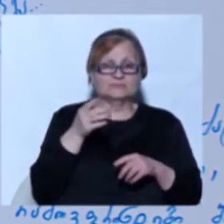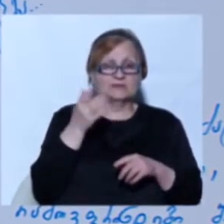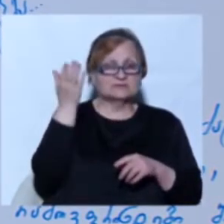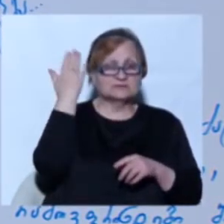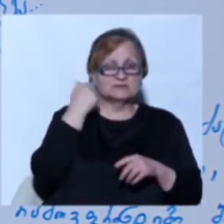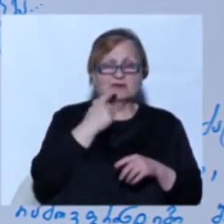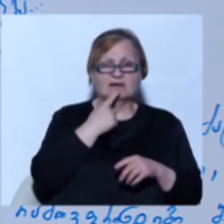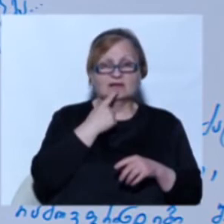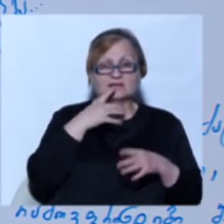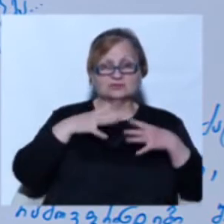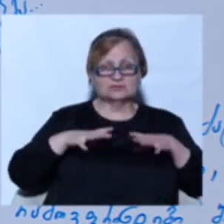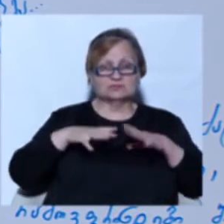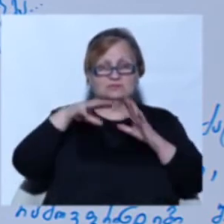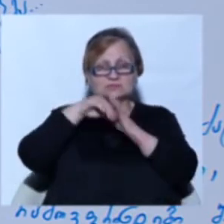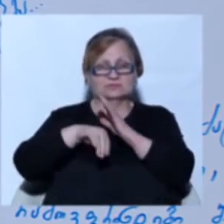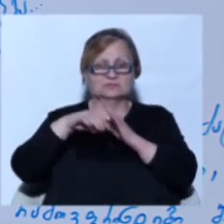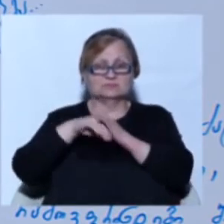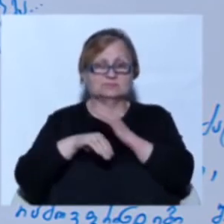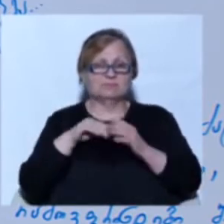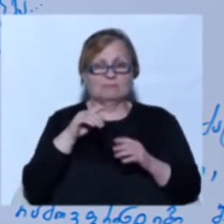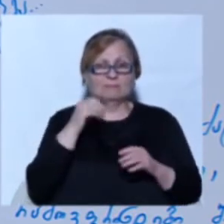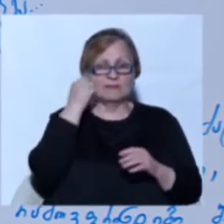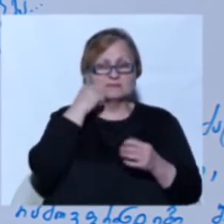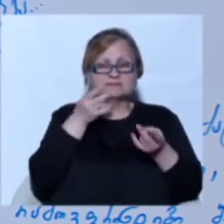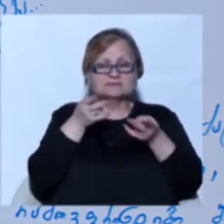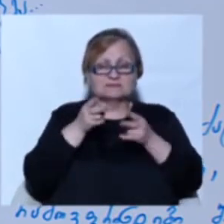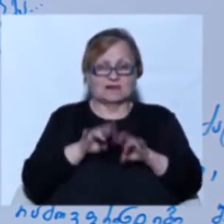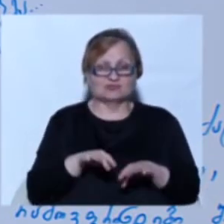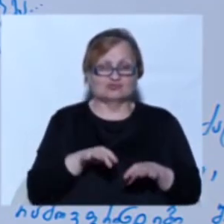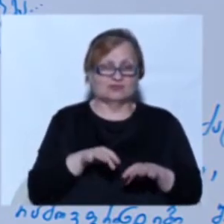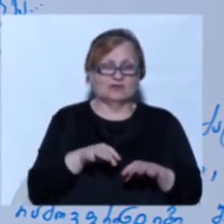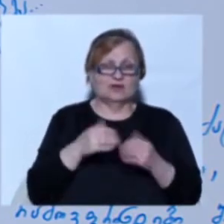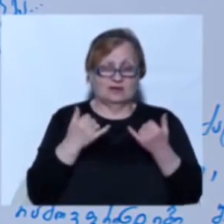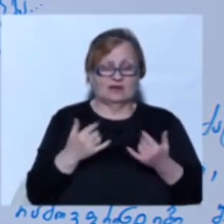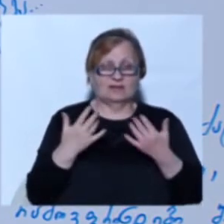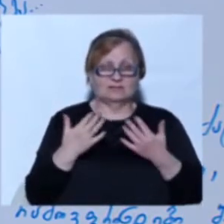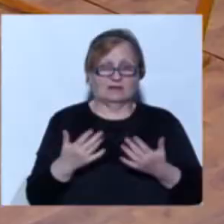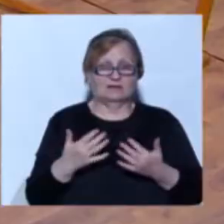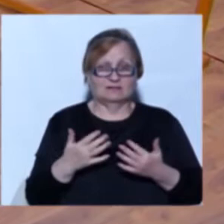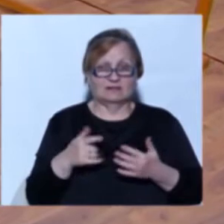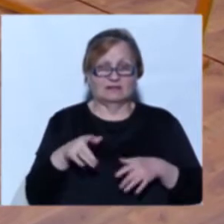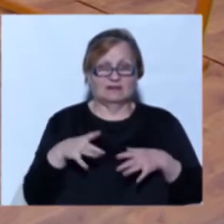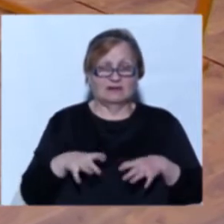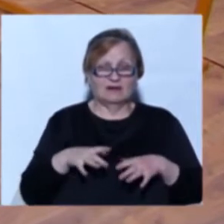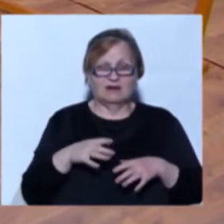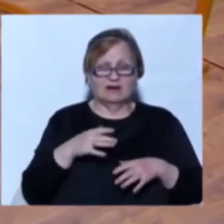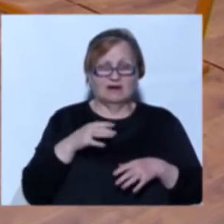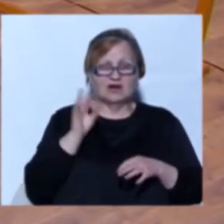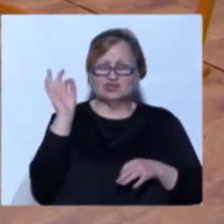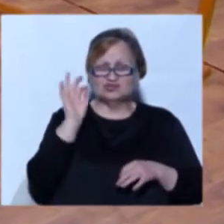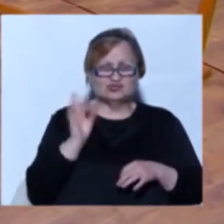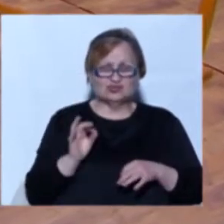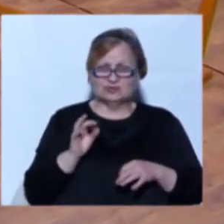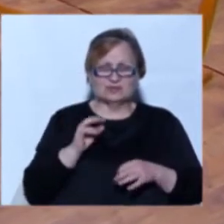ენაში არსებული სიტყვები, არქაიზმები, რომლებიც თანამედროვე ქართულში აღარ გამოიყენება,